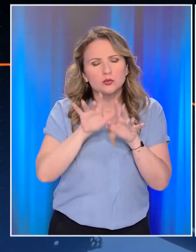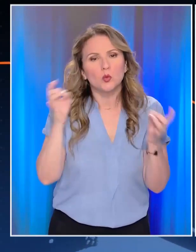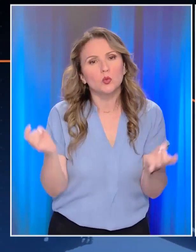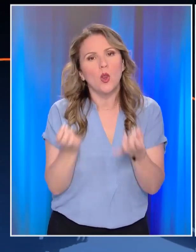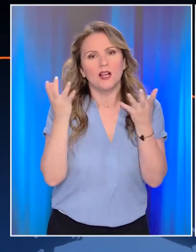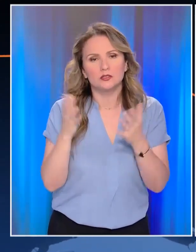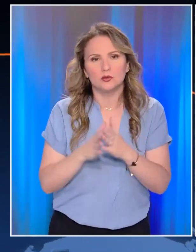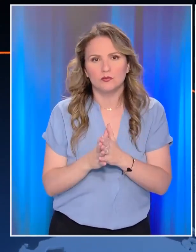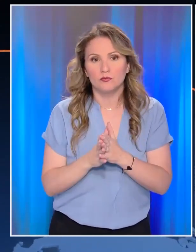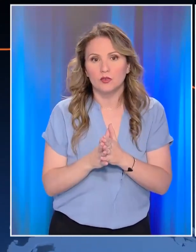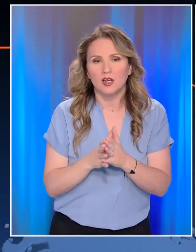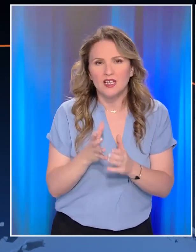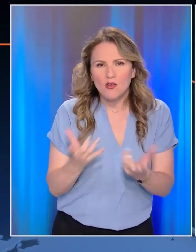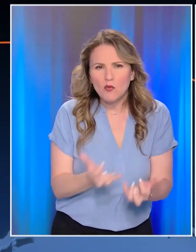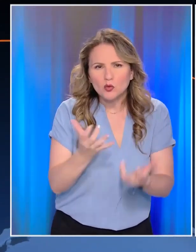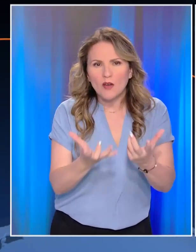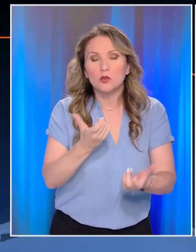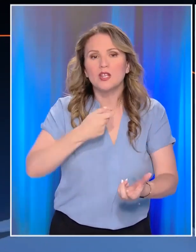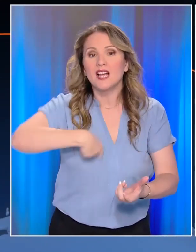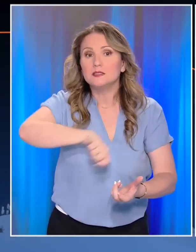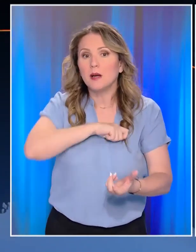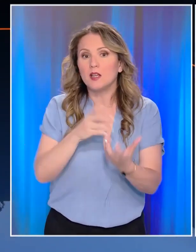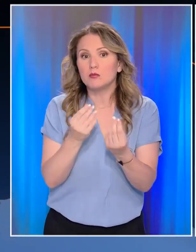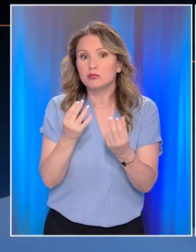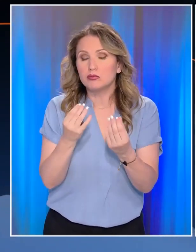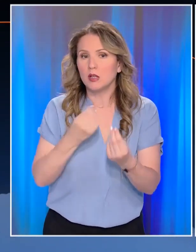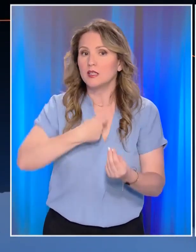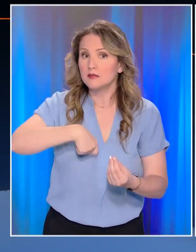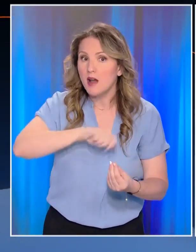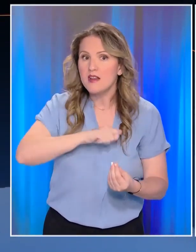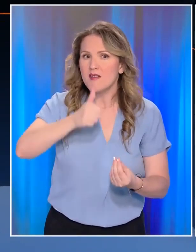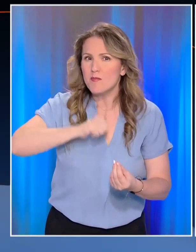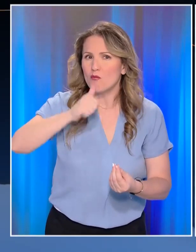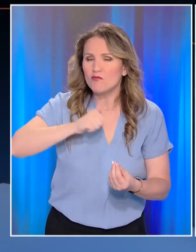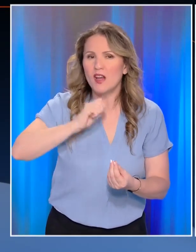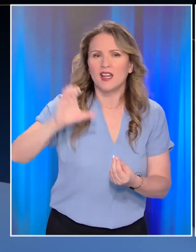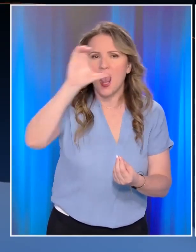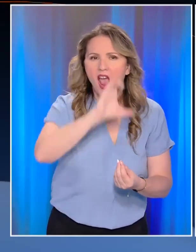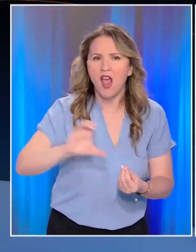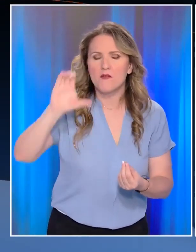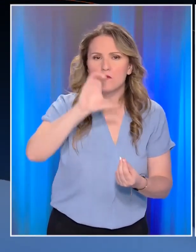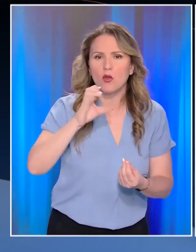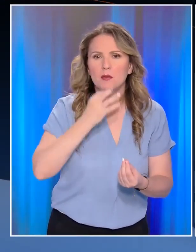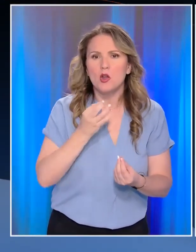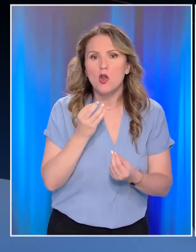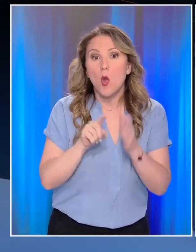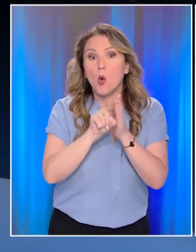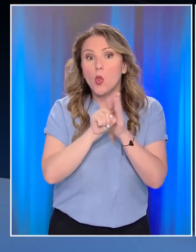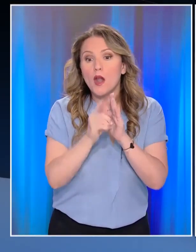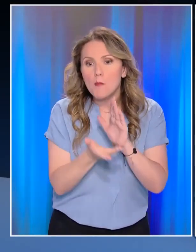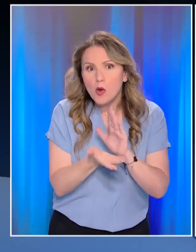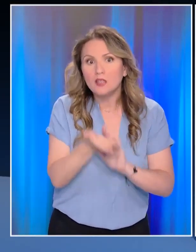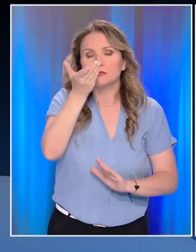Τα πύρινα μέτωπα μένονται ανεξέλεγκτα στην Ισπανία. Spain is just one of several countries across Europe suffering the effects of extreme